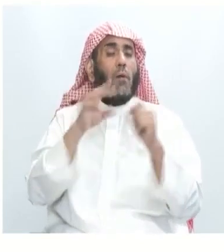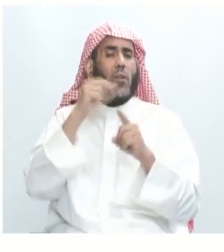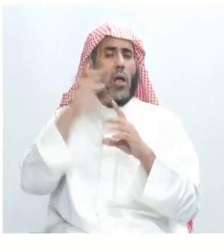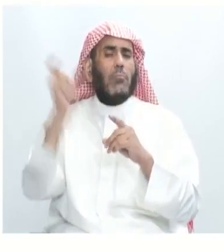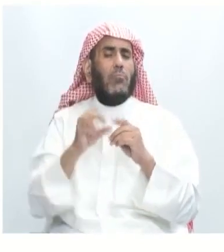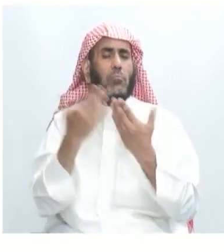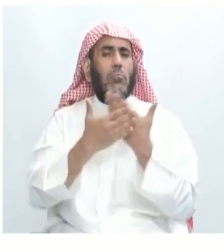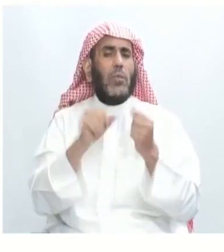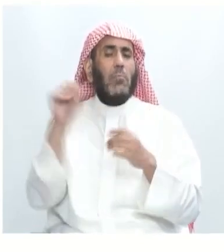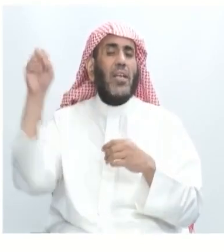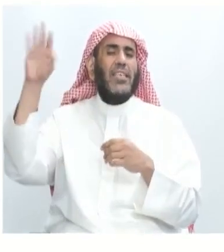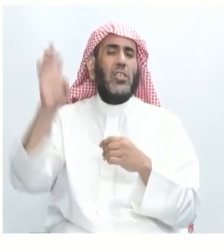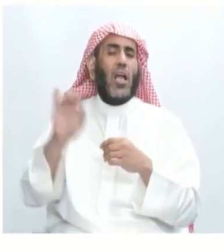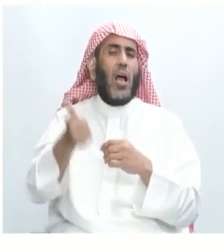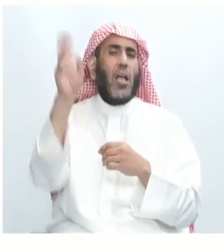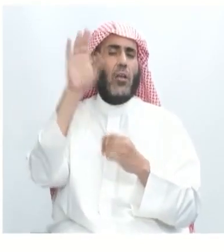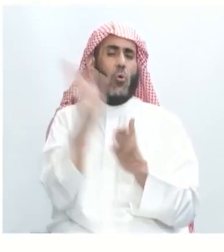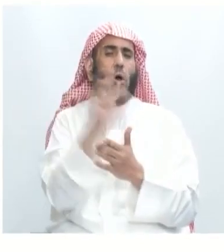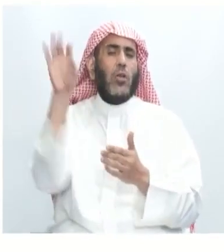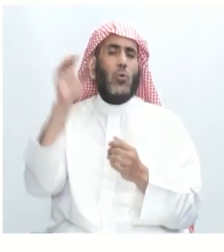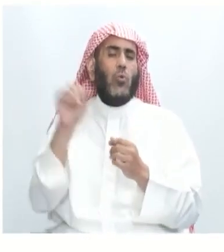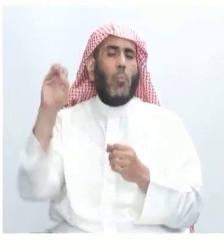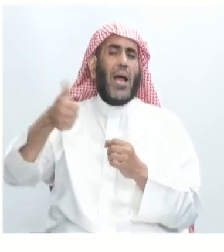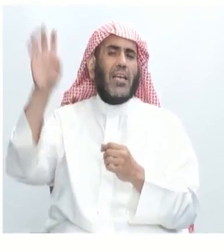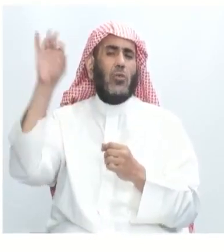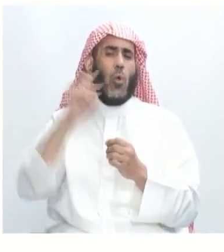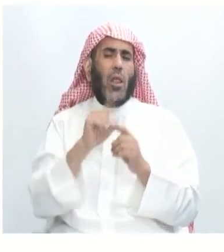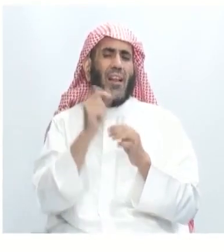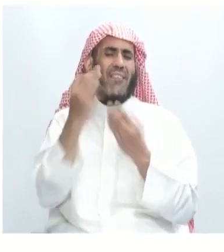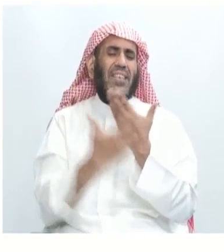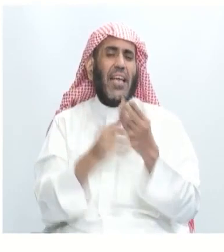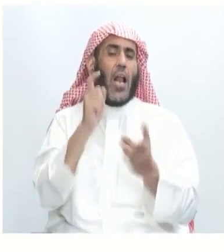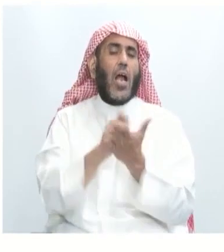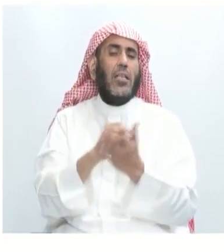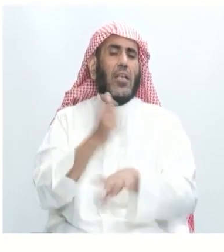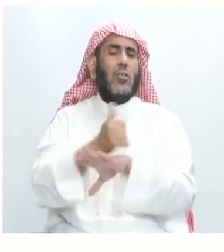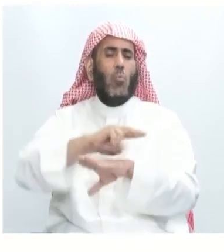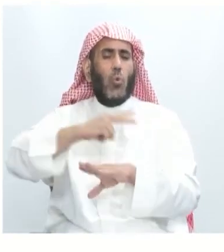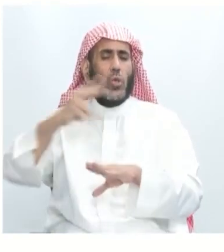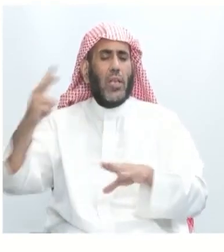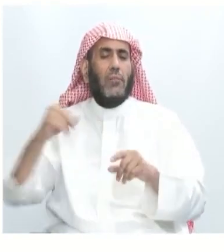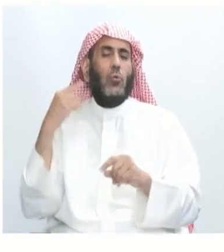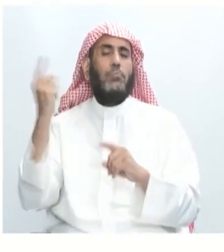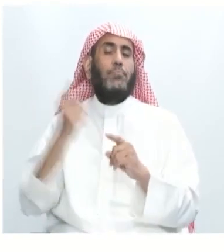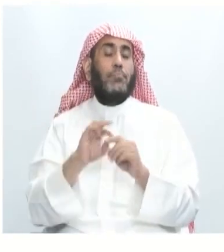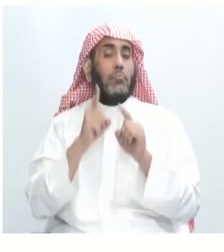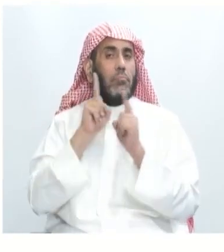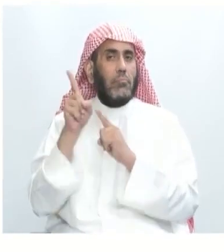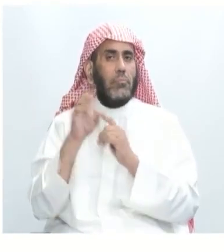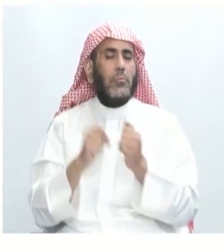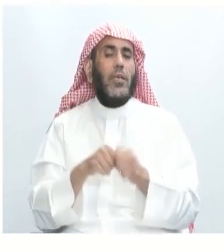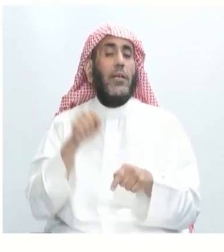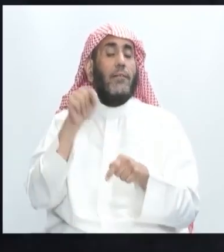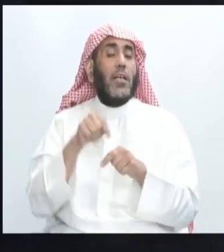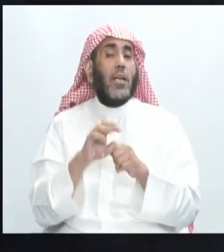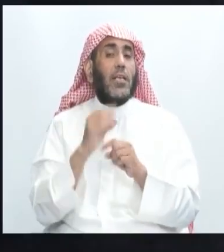علماء الفيزياء مثل اينشتاين ونيوتن وماكسويل ذلك ان الفيزياء هي القاعده الاساسيه لمختلف العلوم ملاحظ في